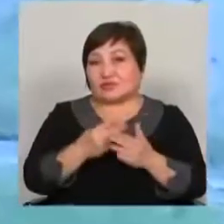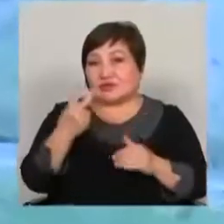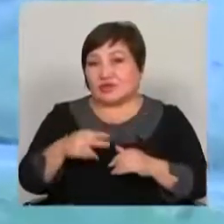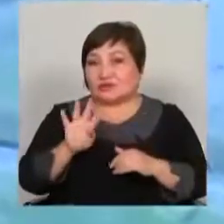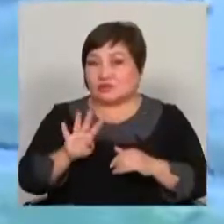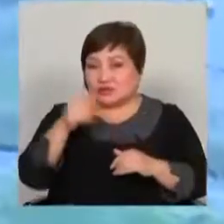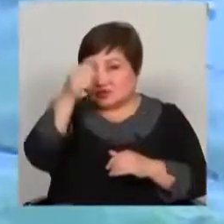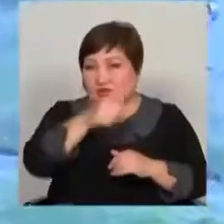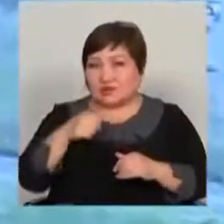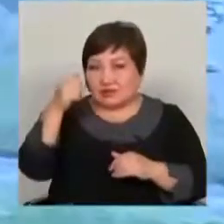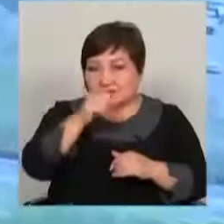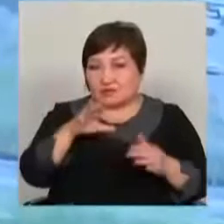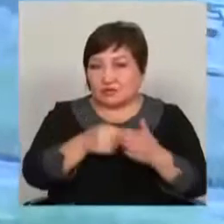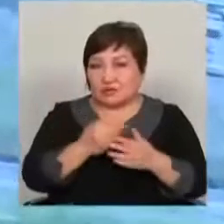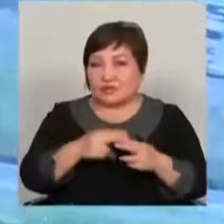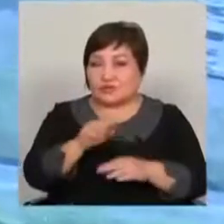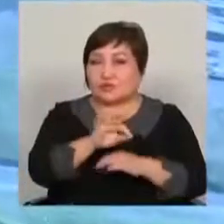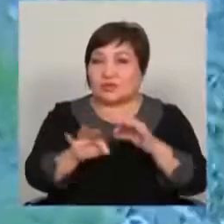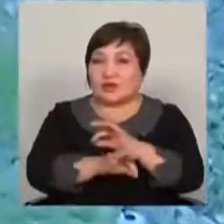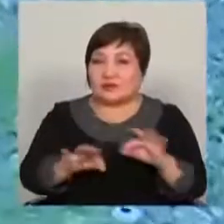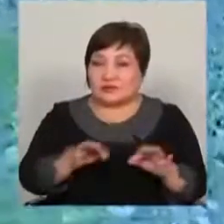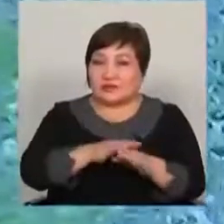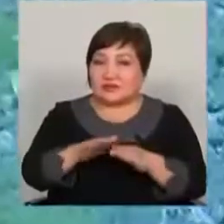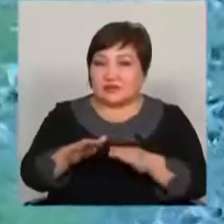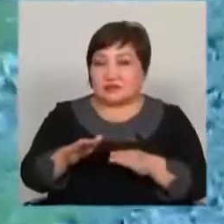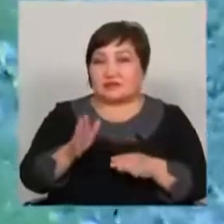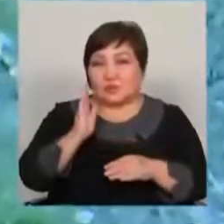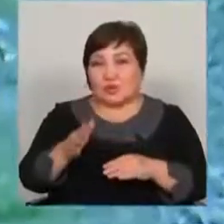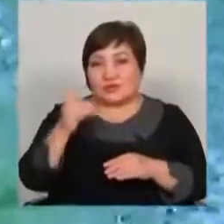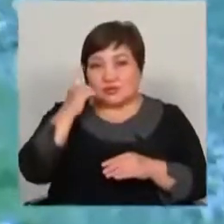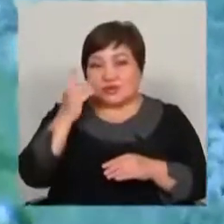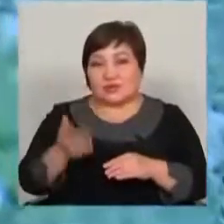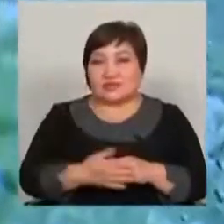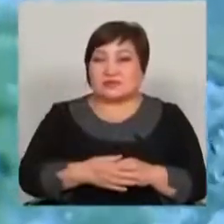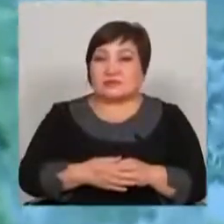бұл жобаны іске асырады деп ойлаймыз. Ол жаңадан бізде енді